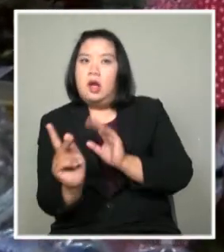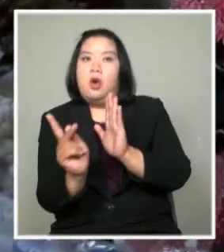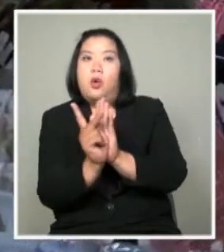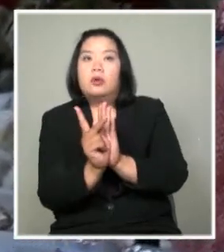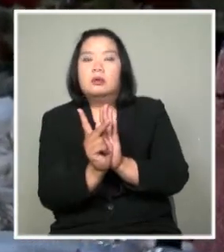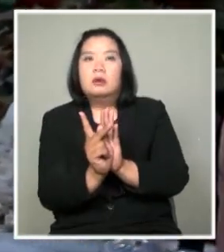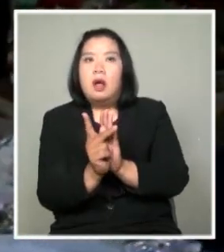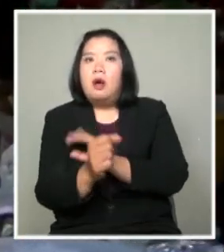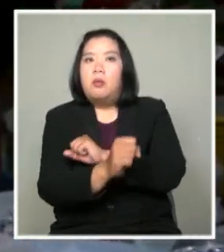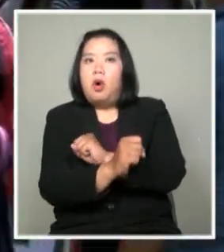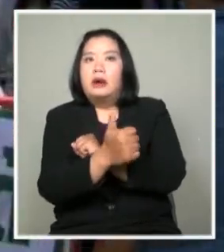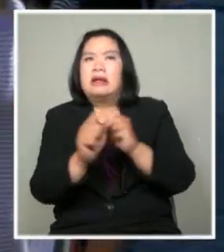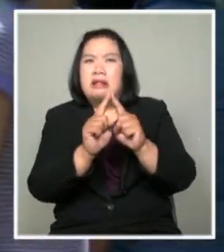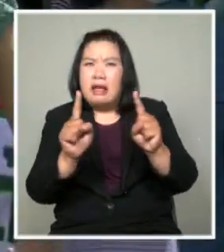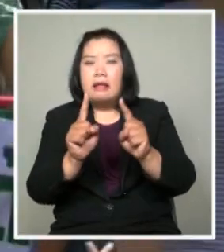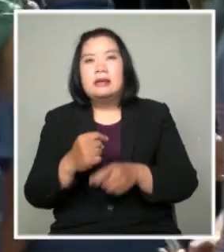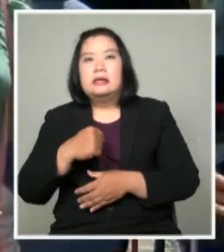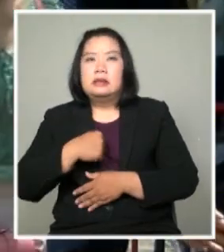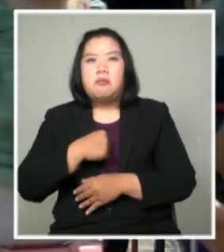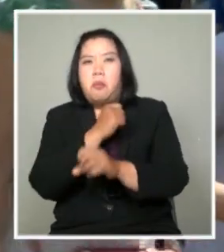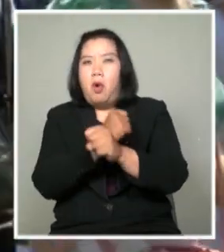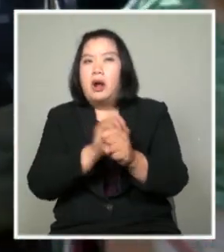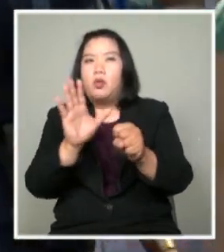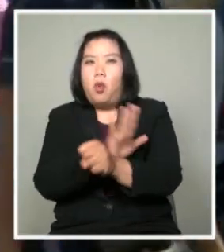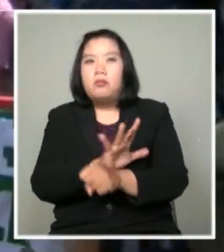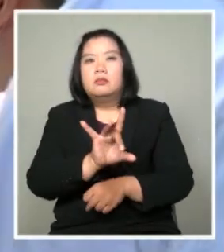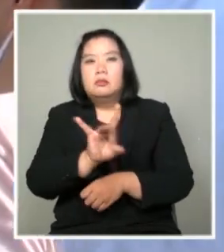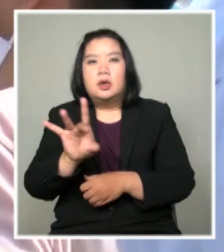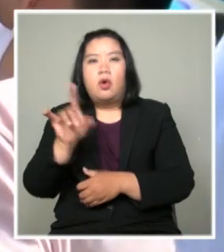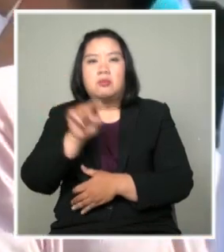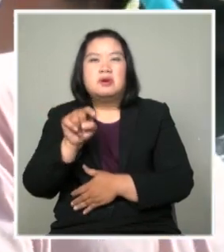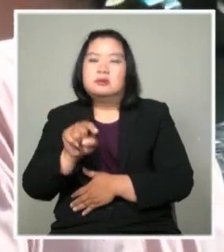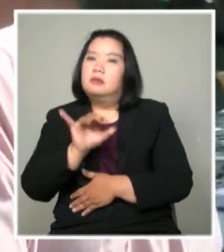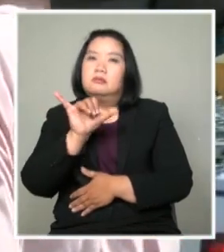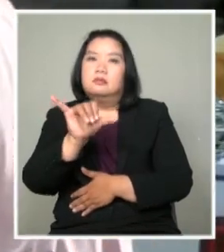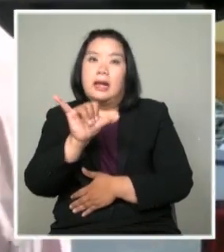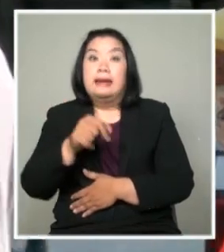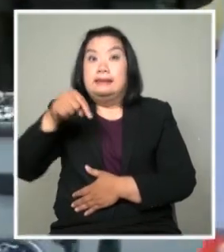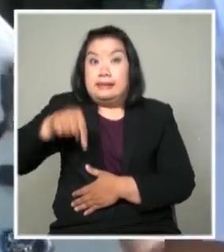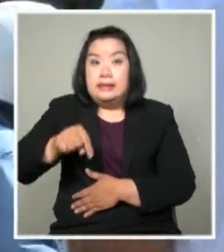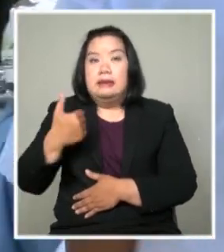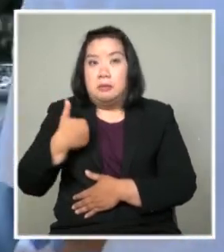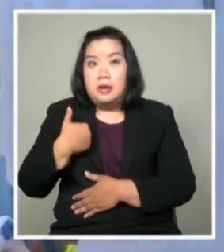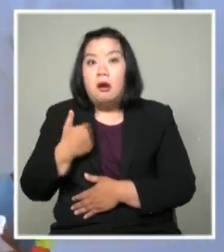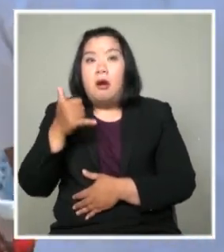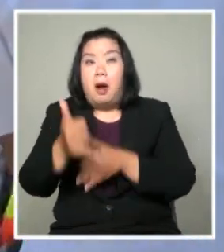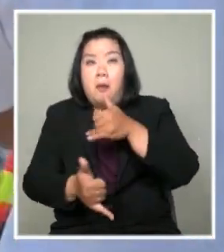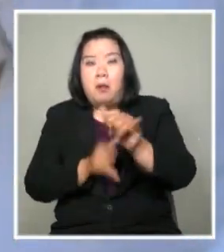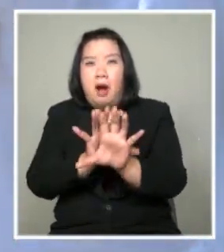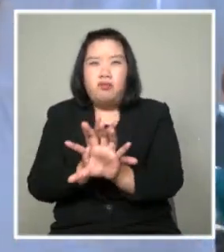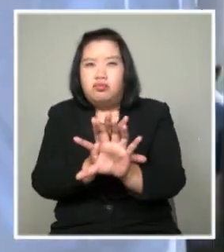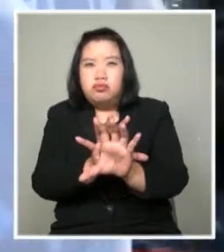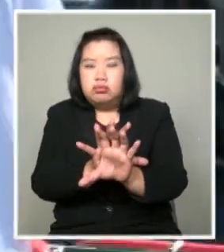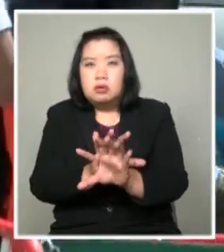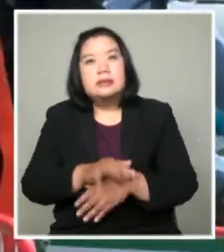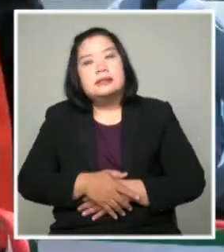อมรับว่ายังไม่สามารถป้องกันการแพร่ระบาดได้อย่าง 100% เพราะพื้นที่ตลาดมหาชัยก็มีคนหนาแน่นและบางส่วนก็ก